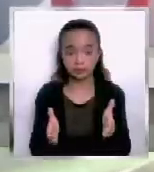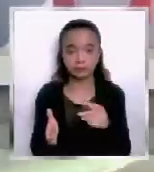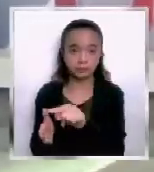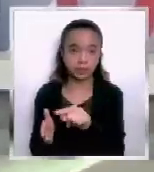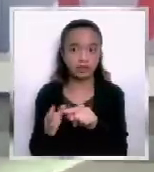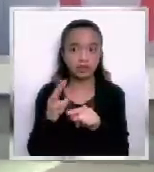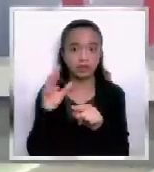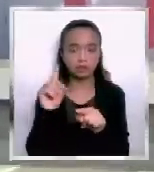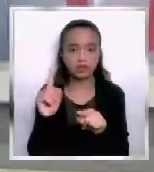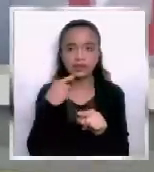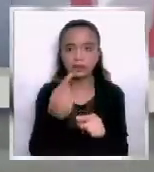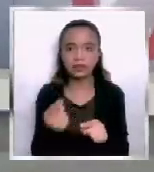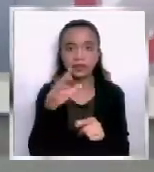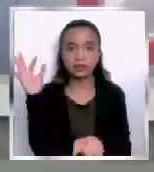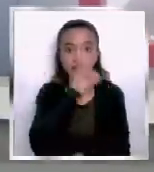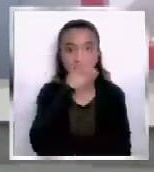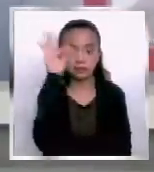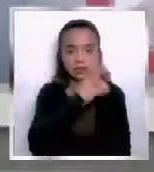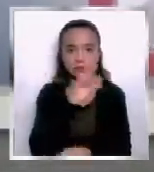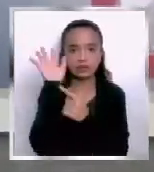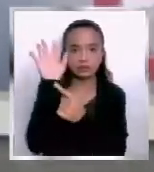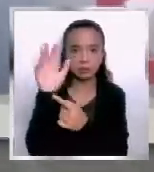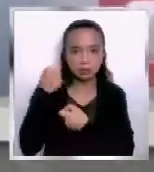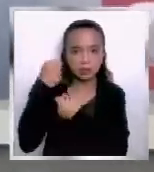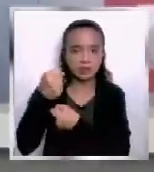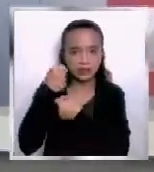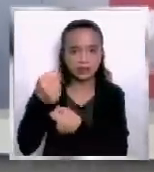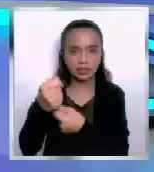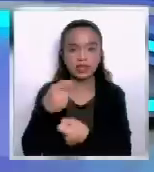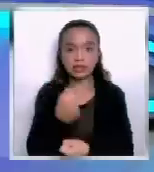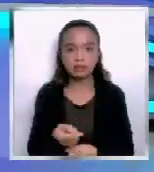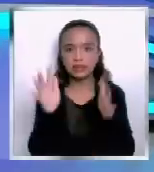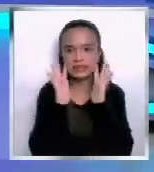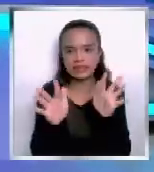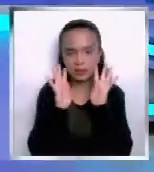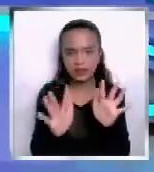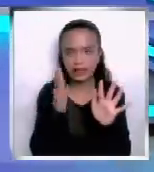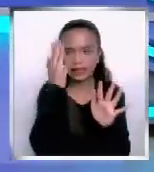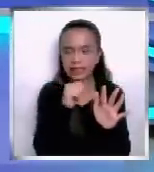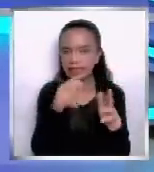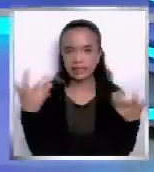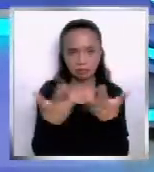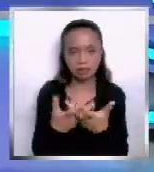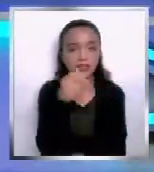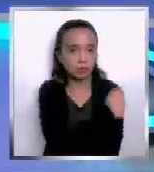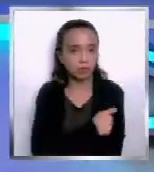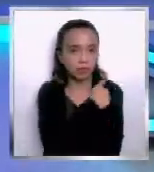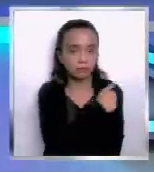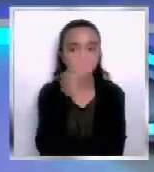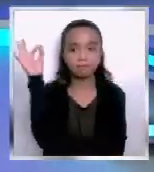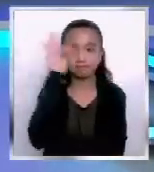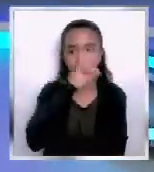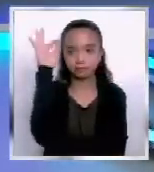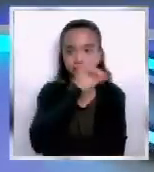nagprotesta. Nakakahiya raw ang kanilang ginawa at hindi sumasalamin sa ugaling Pinoy. Samantala ay pinangalanan po ang dalawa